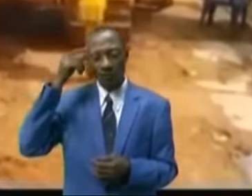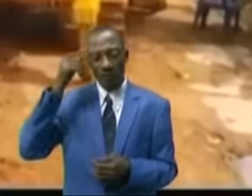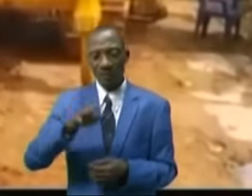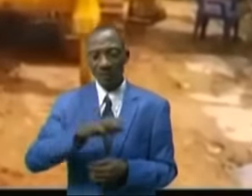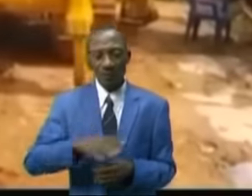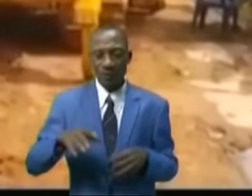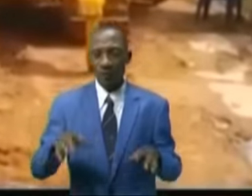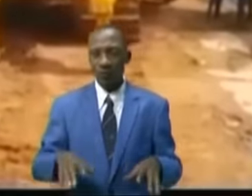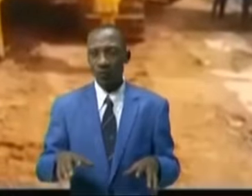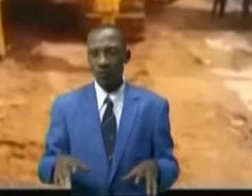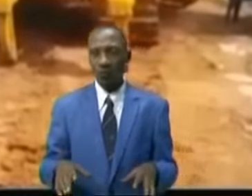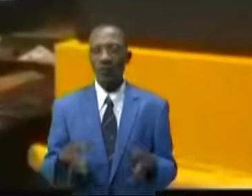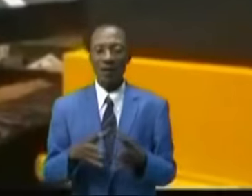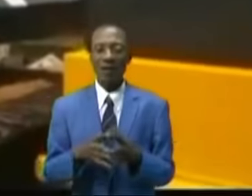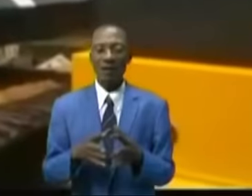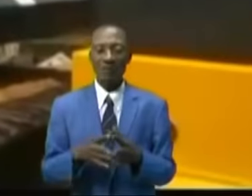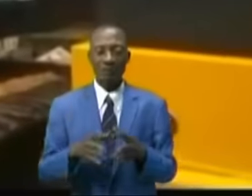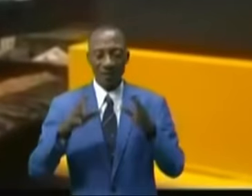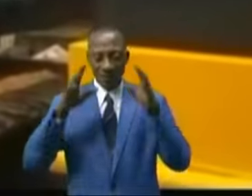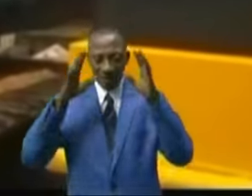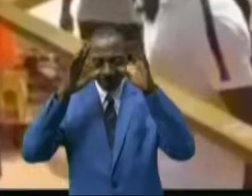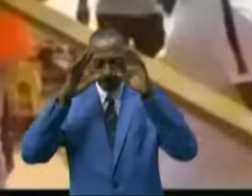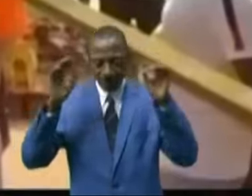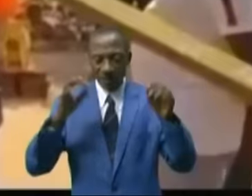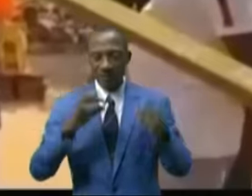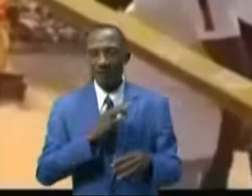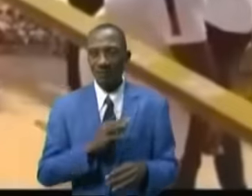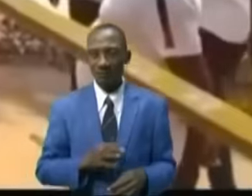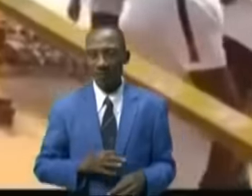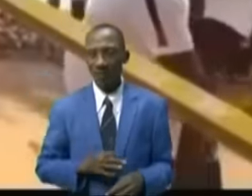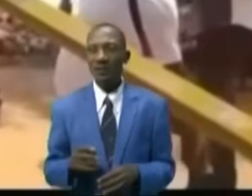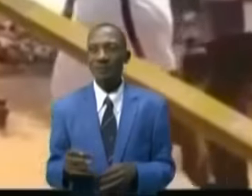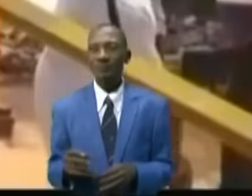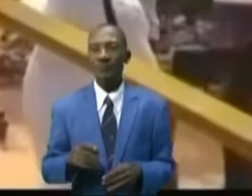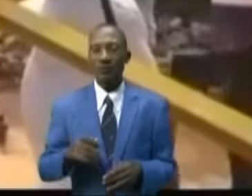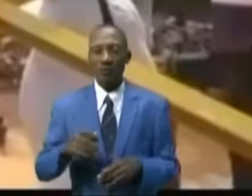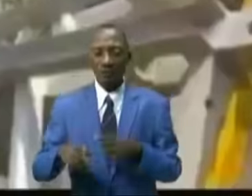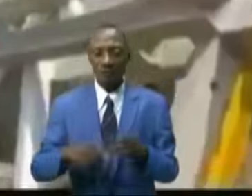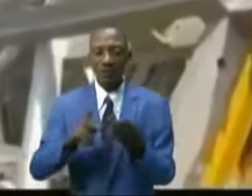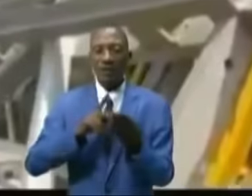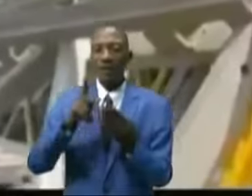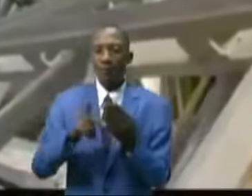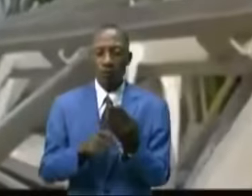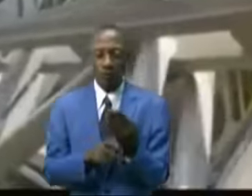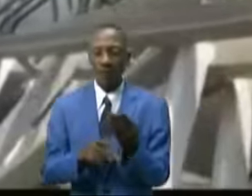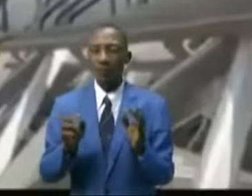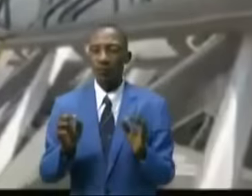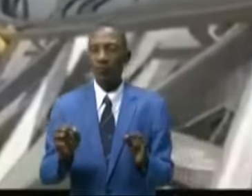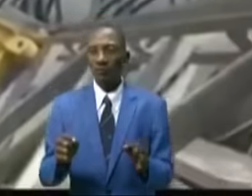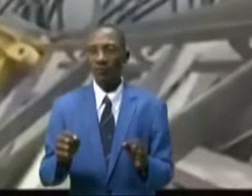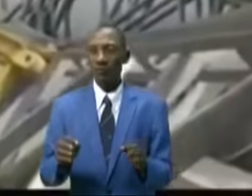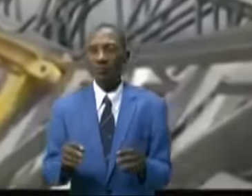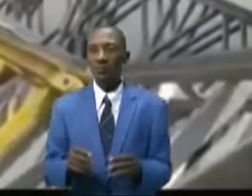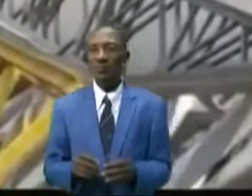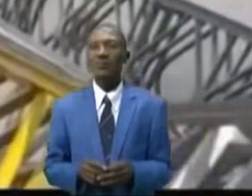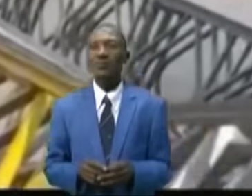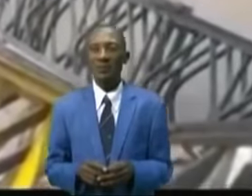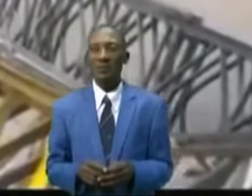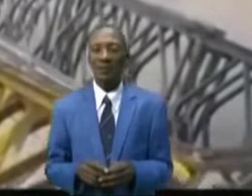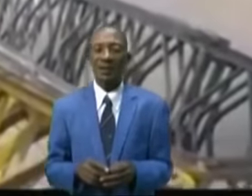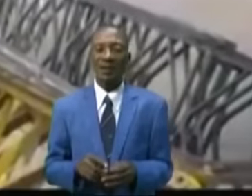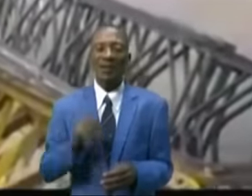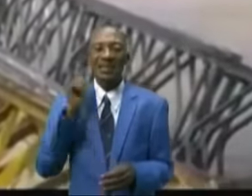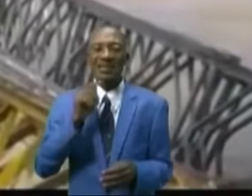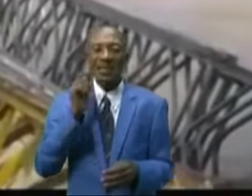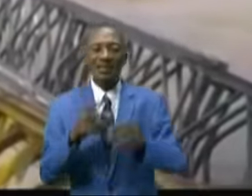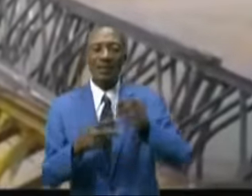Congo, sous l'impulsion du chef de l'État, a initié un vaste programme de remplacement de tous les vieux ponts métalliques par des nouveaux ponts de type moderne à